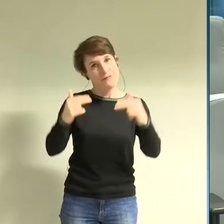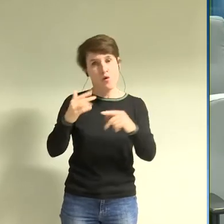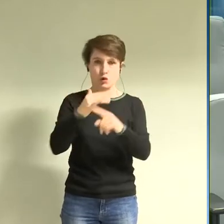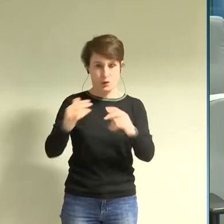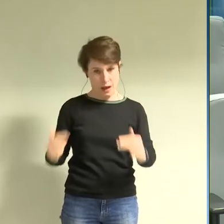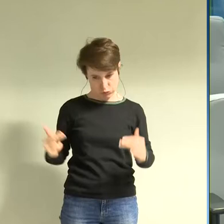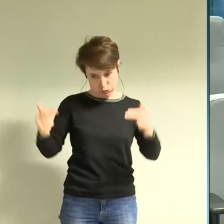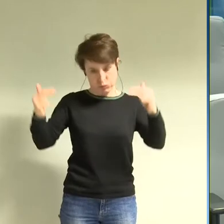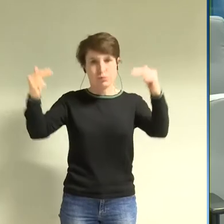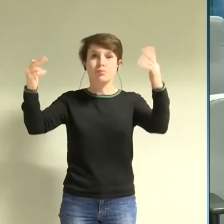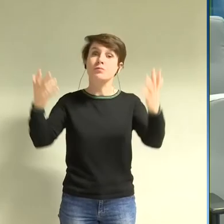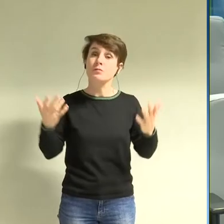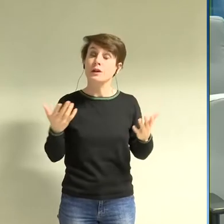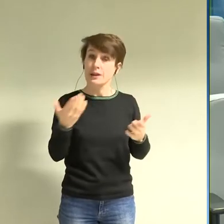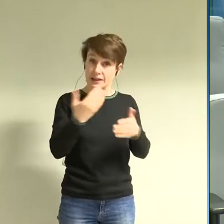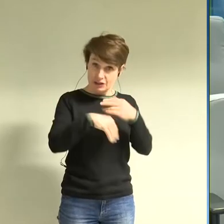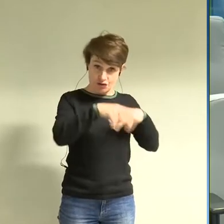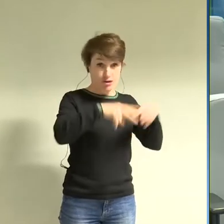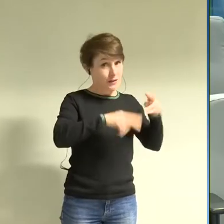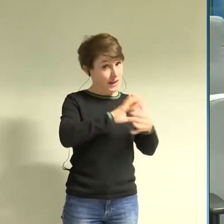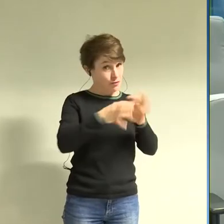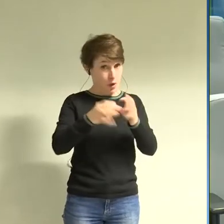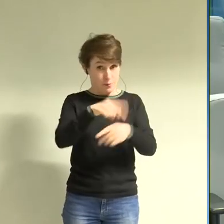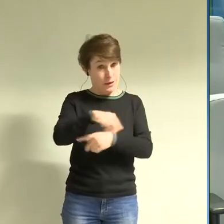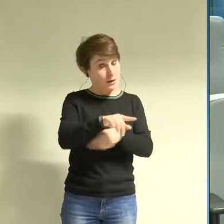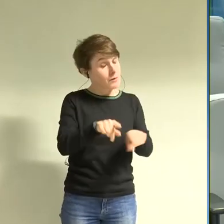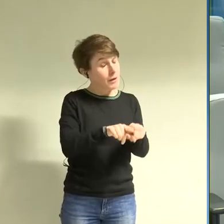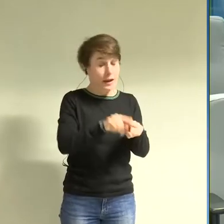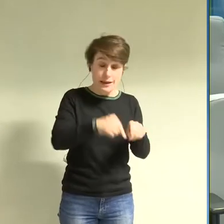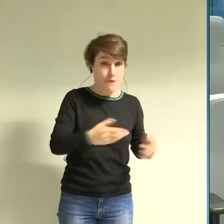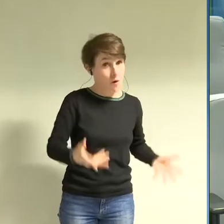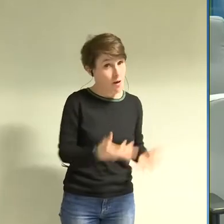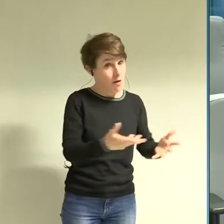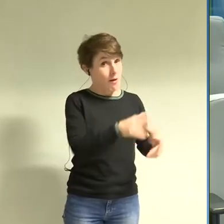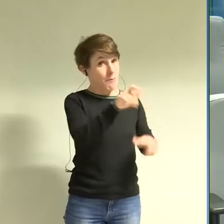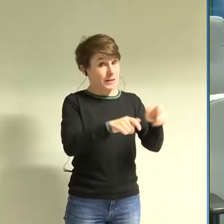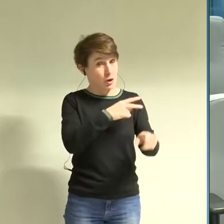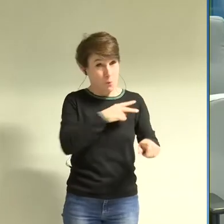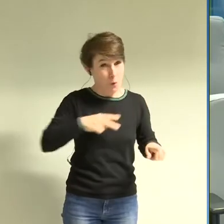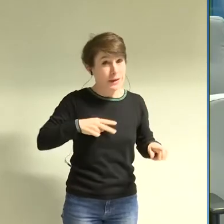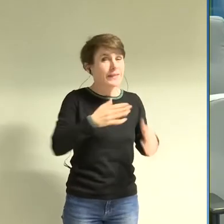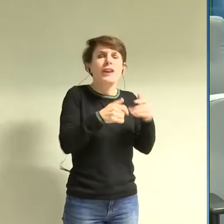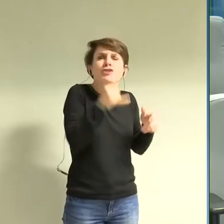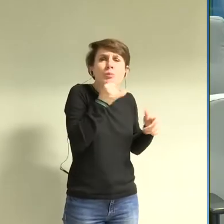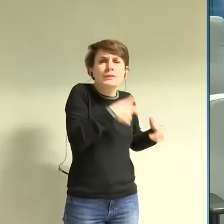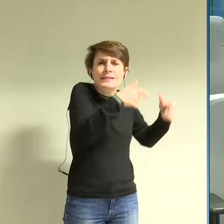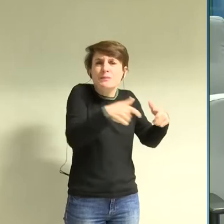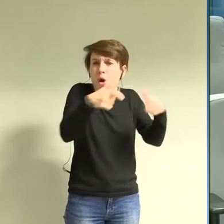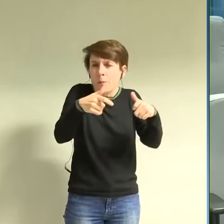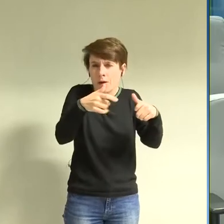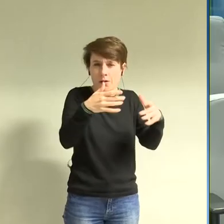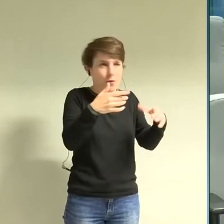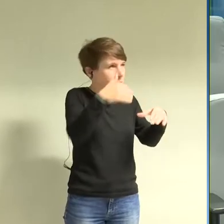olympique il faudrait faire vite pour réduire les copropriétaires pour village qui reste dans les petits immeubles certains vieillissent